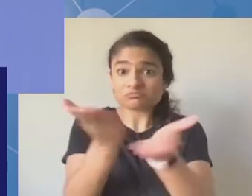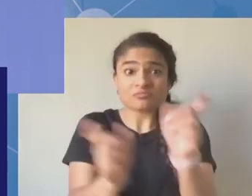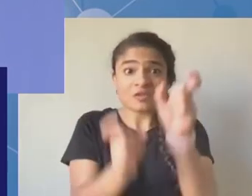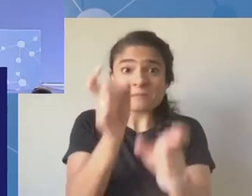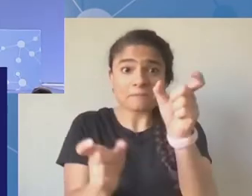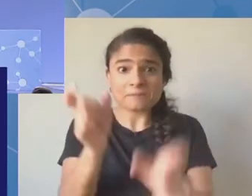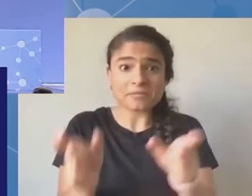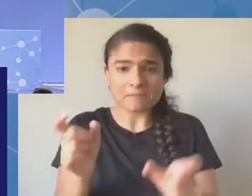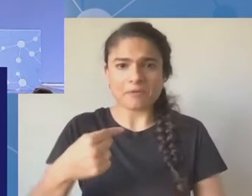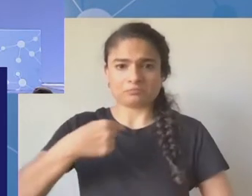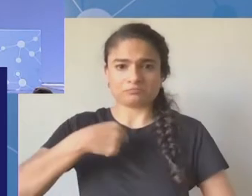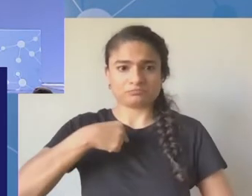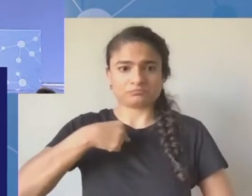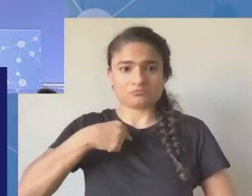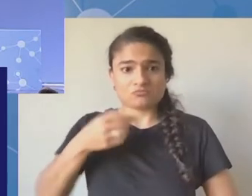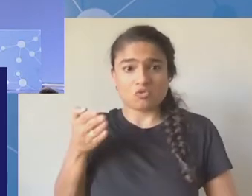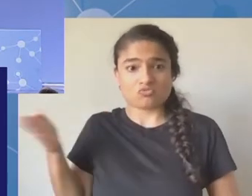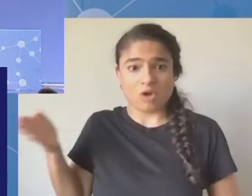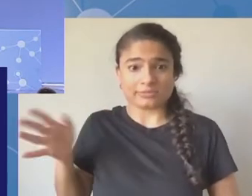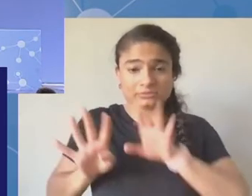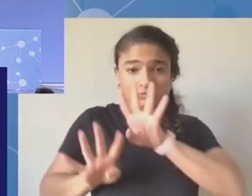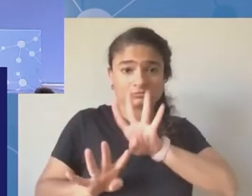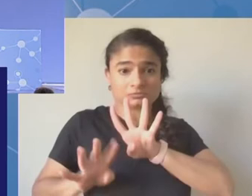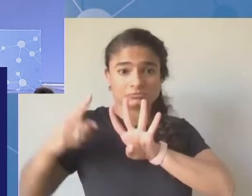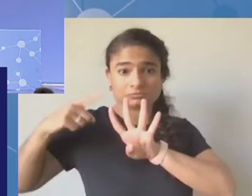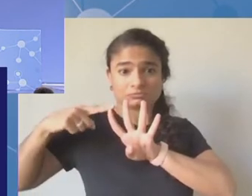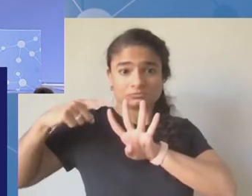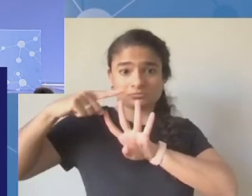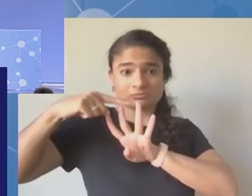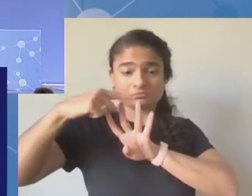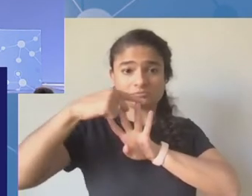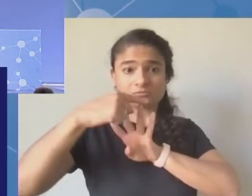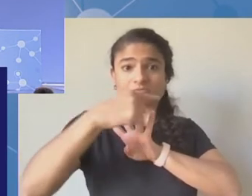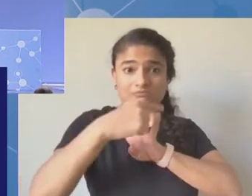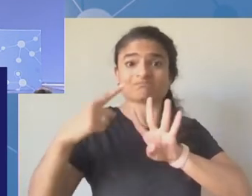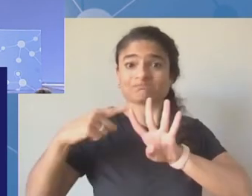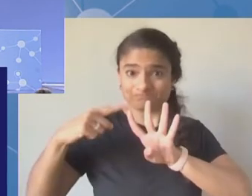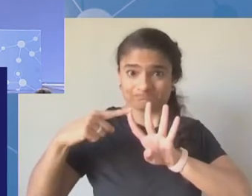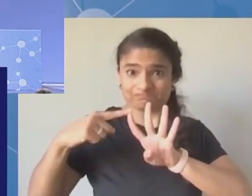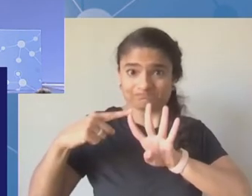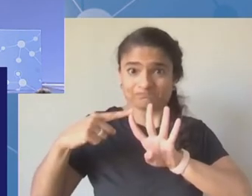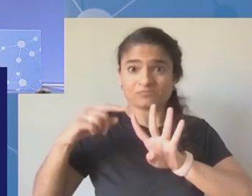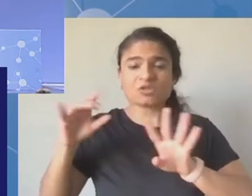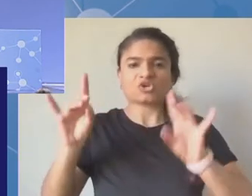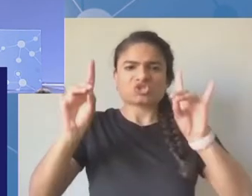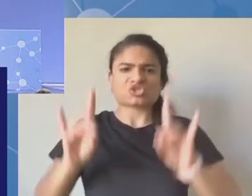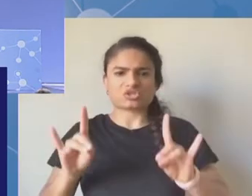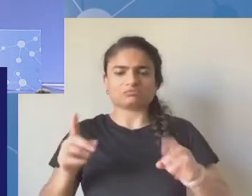فريق الاي جي اف الاستشاري أونريت أوسترهايزن، شكرا على تقديم. اتمنى